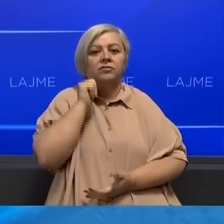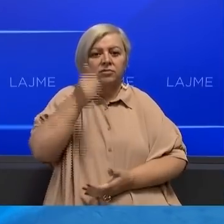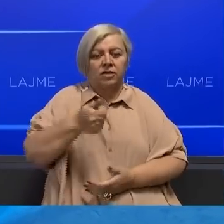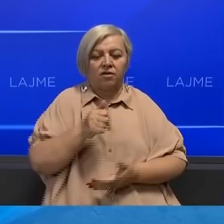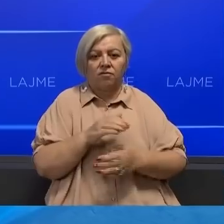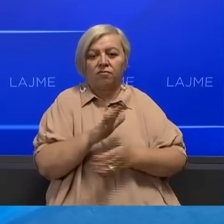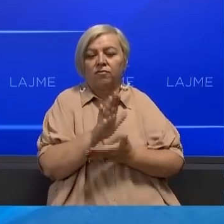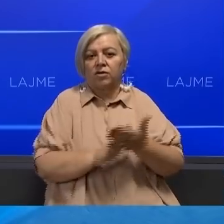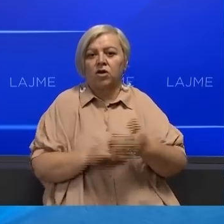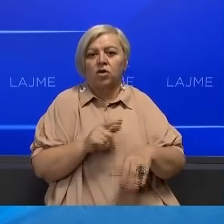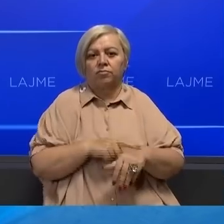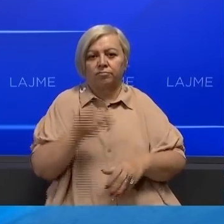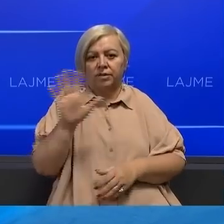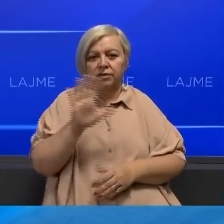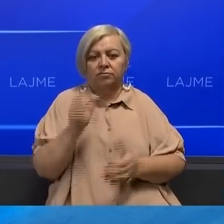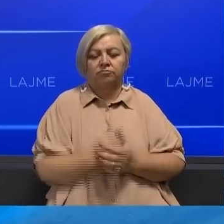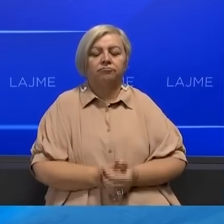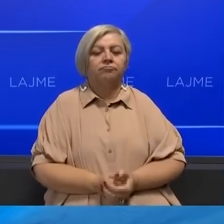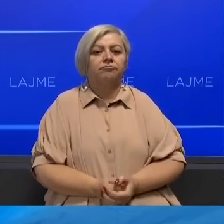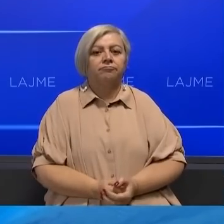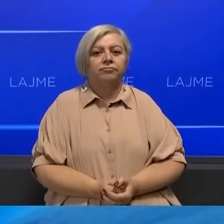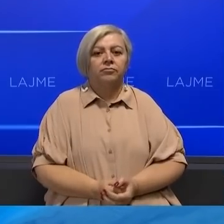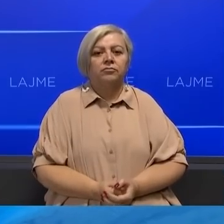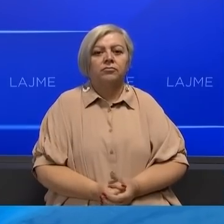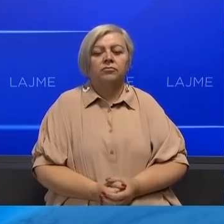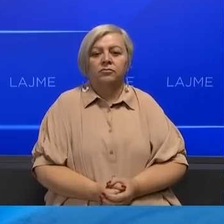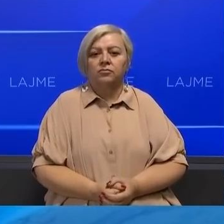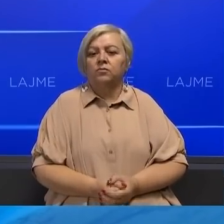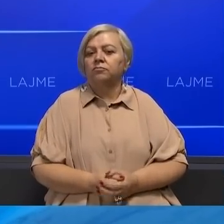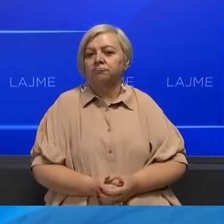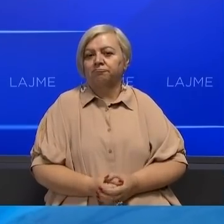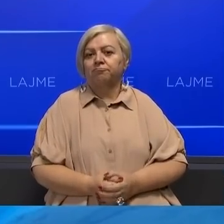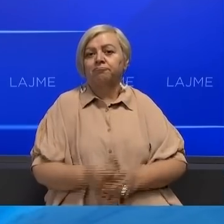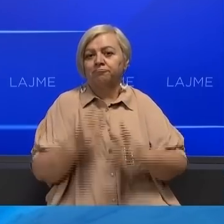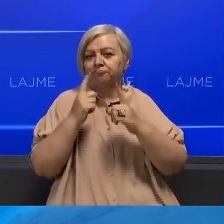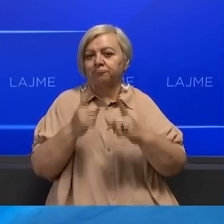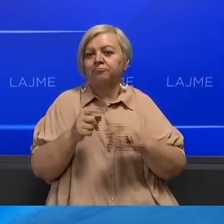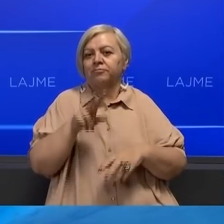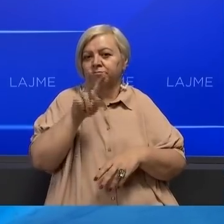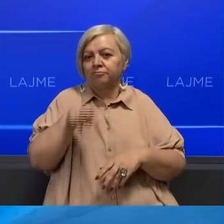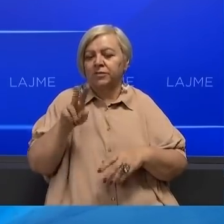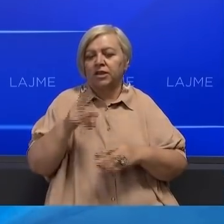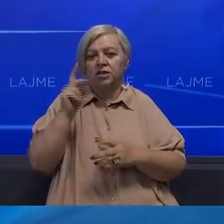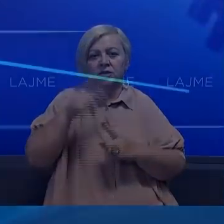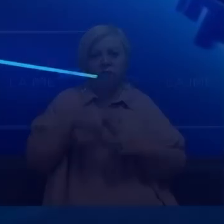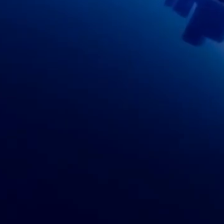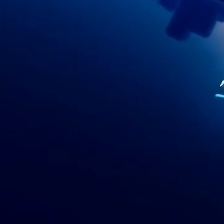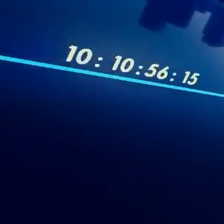filluar nga ora 17, me ju do të jetë kolegja ime Gentiana Begolli. Pustina, ju qëndroni me RTK. Mirupafshim.